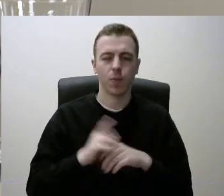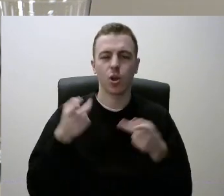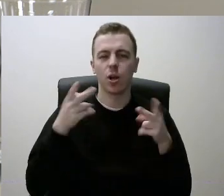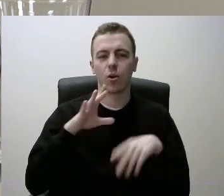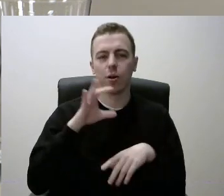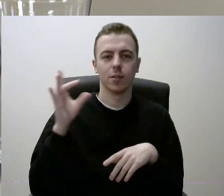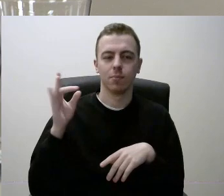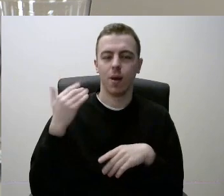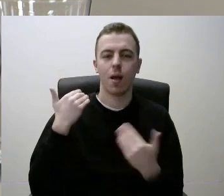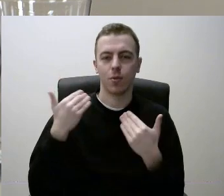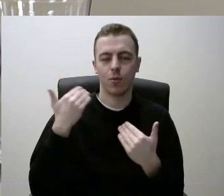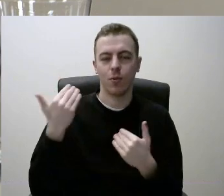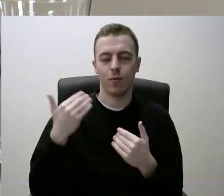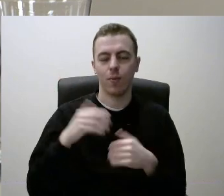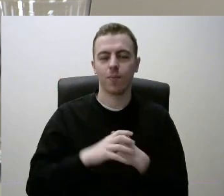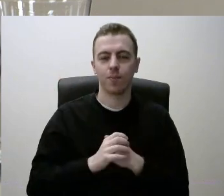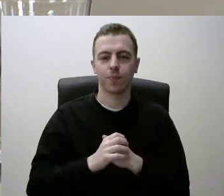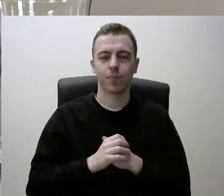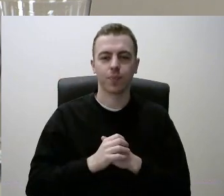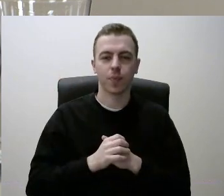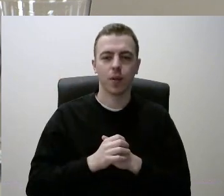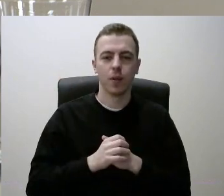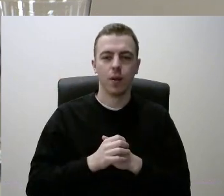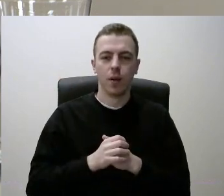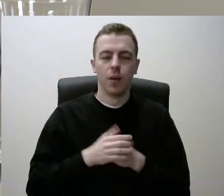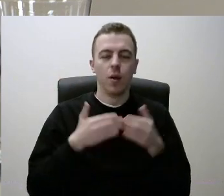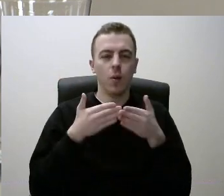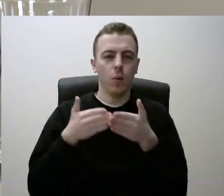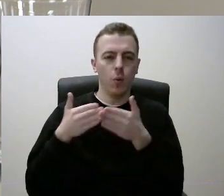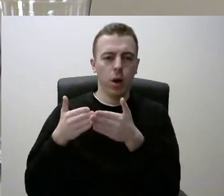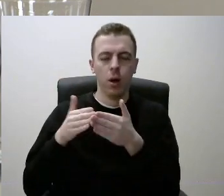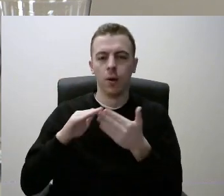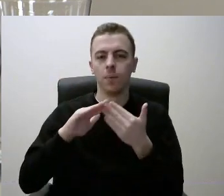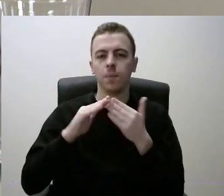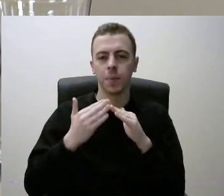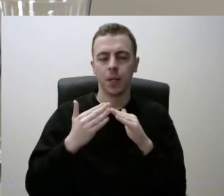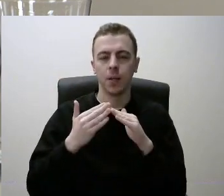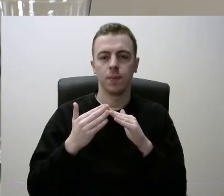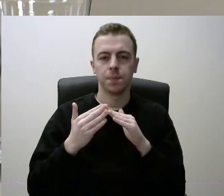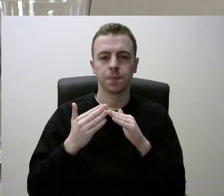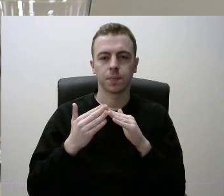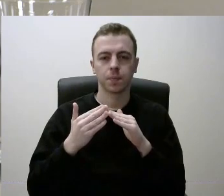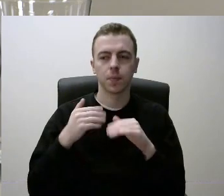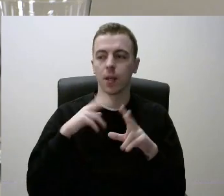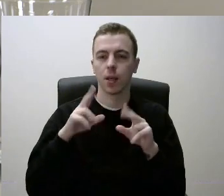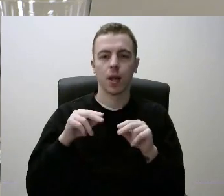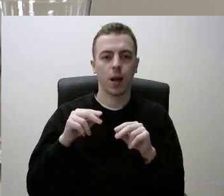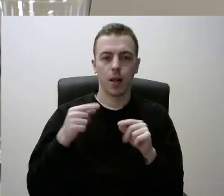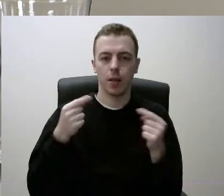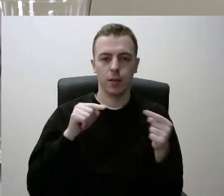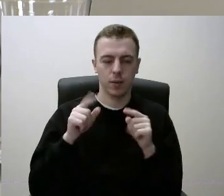laikų. Tai uostas ir miestas mes vienas nuo kito niekur nepabėgsim,